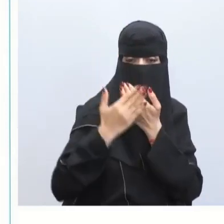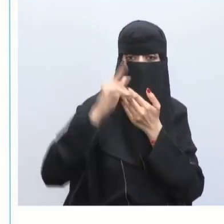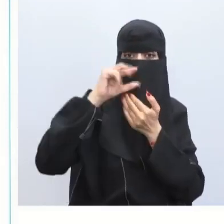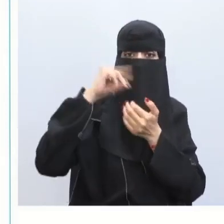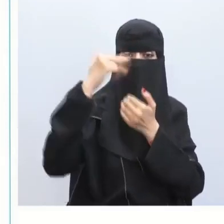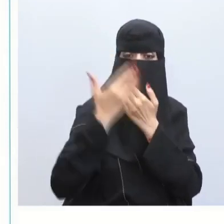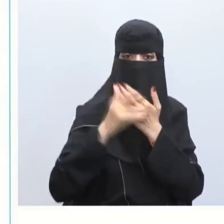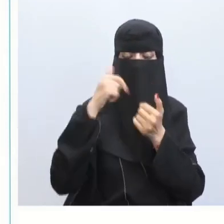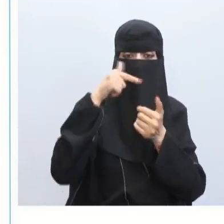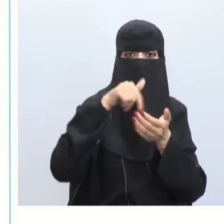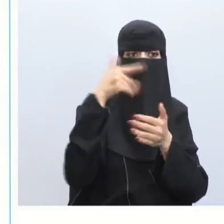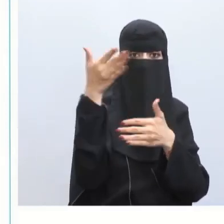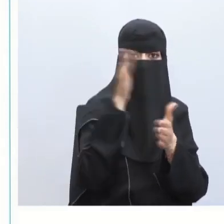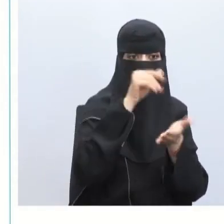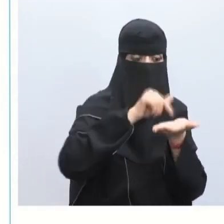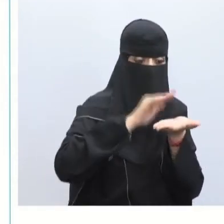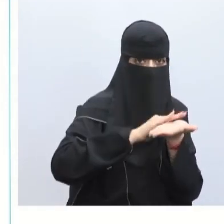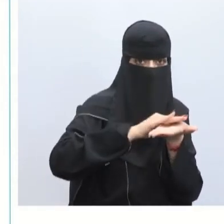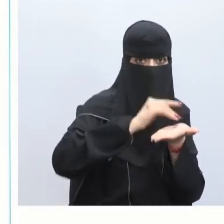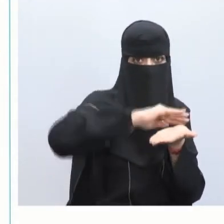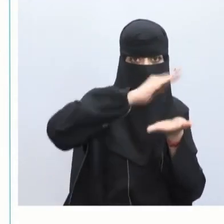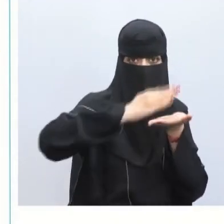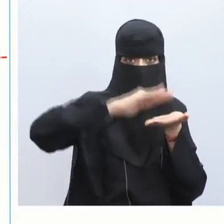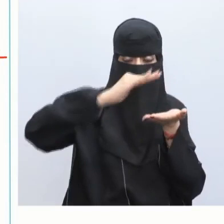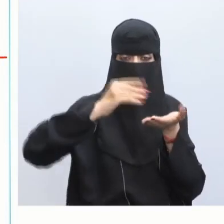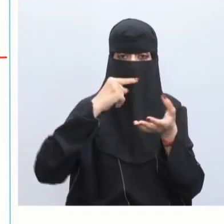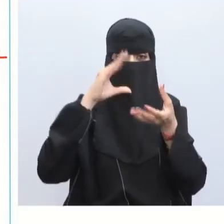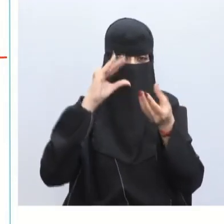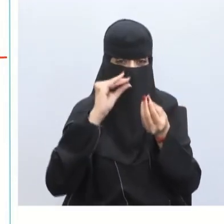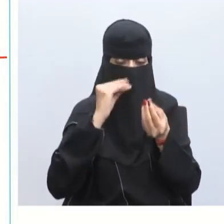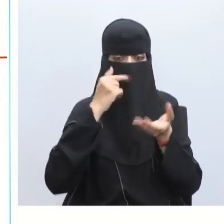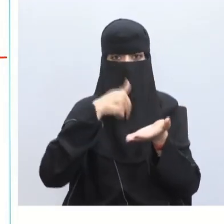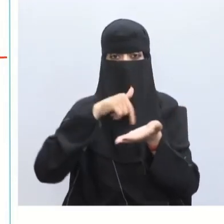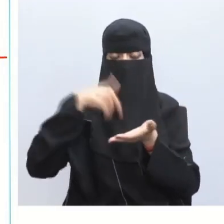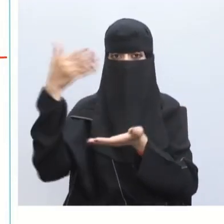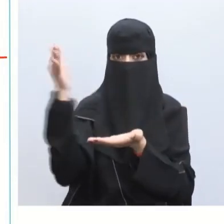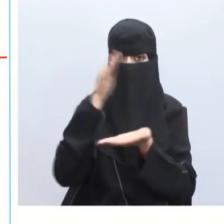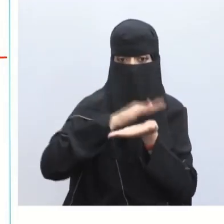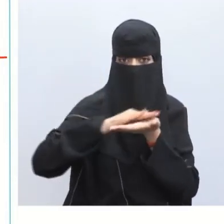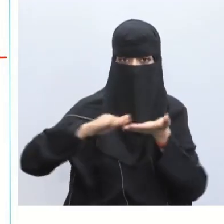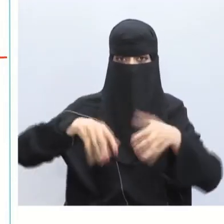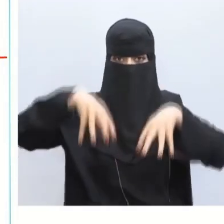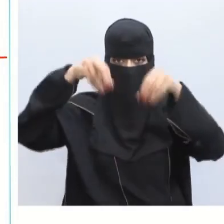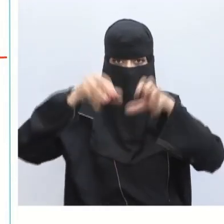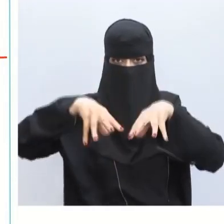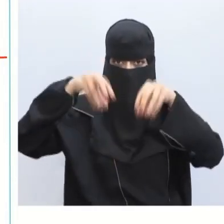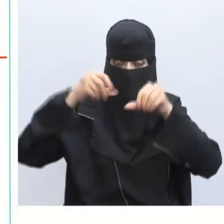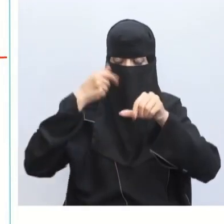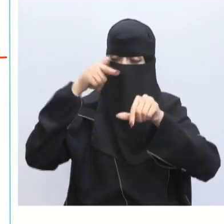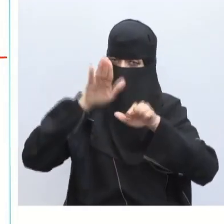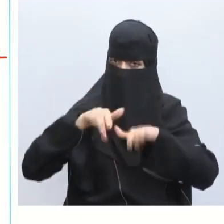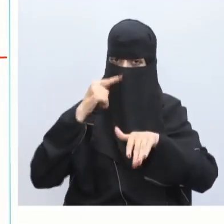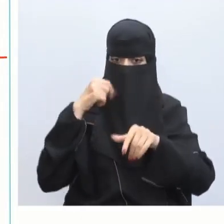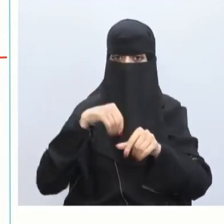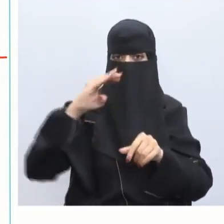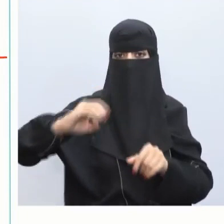والرياح التي تهب من المسطحات المائيه تكون رطبه في حين ان الرياح التي تهب من